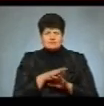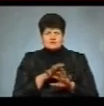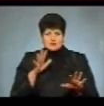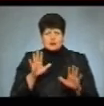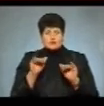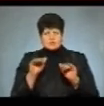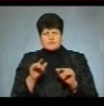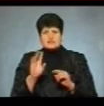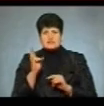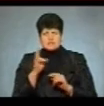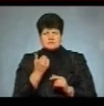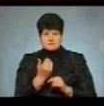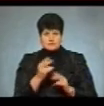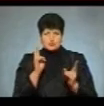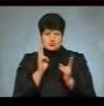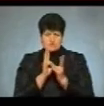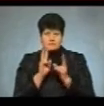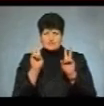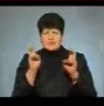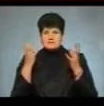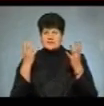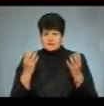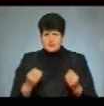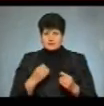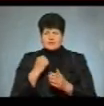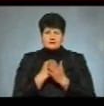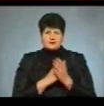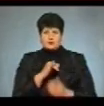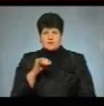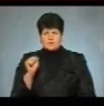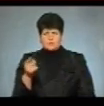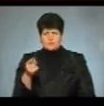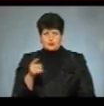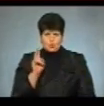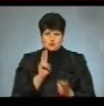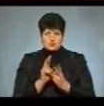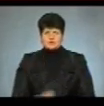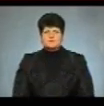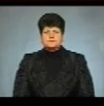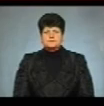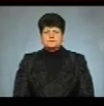ненадовго. В неділю ми з вами зустрінемося у темі дня на телеканалі UA Тернопіль. До зустрічі.